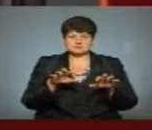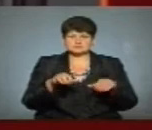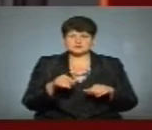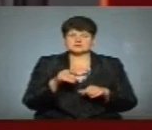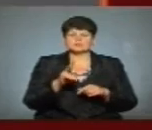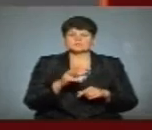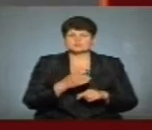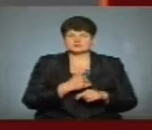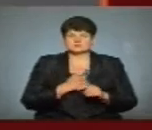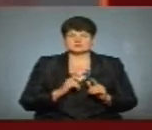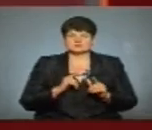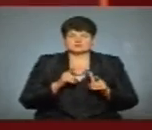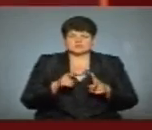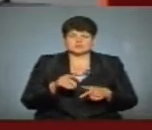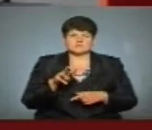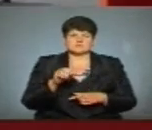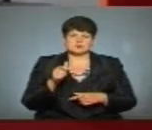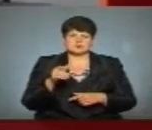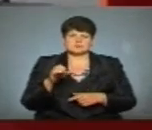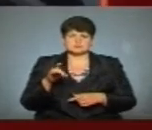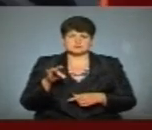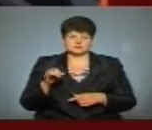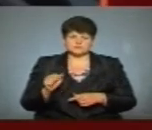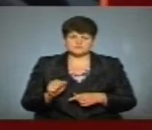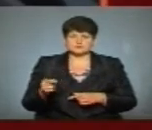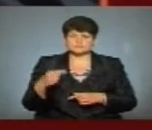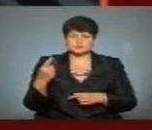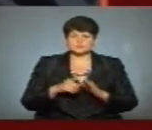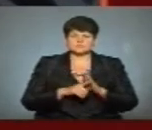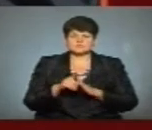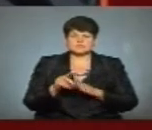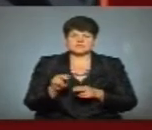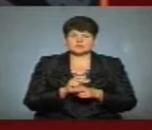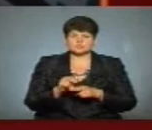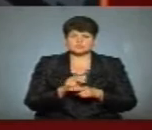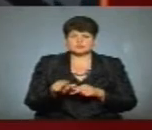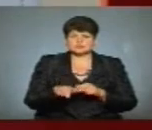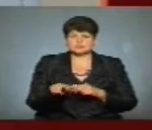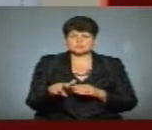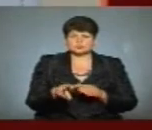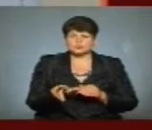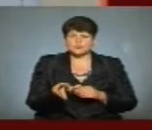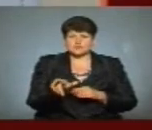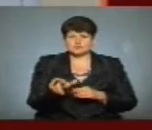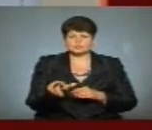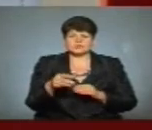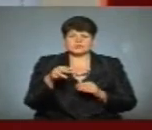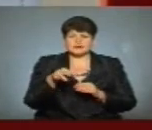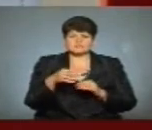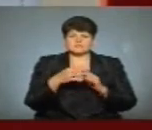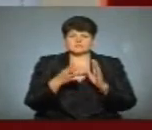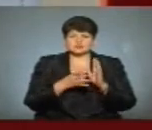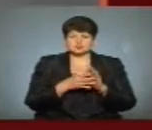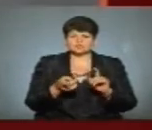планує вступити на магістратуру. На Тернопільщині розпочали ремонтувати ділянку дороги М-19, що сполучає Тернопіль і